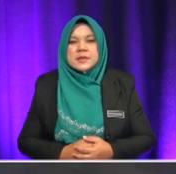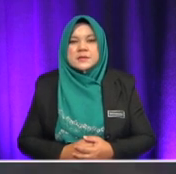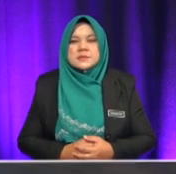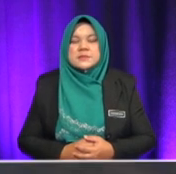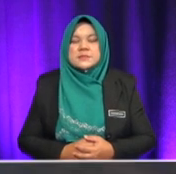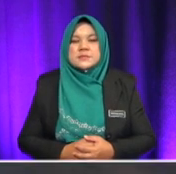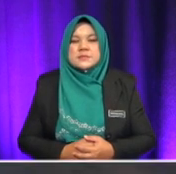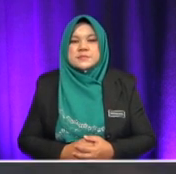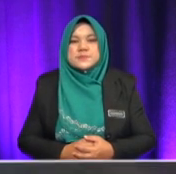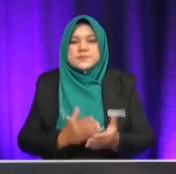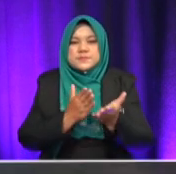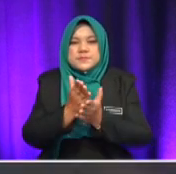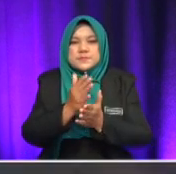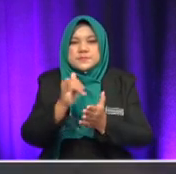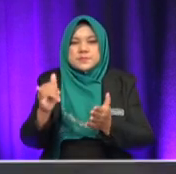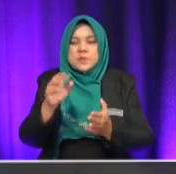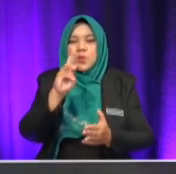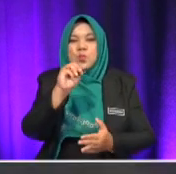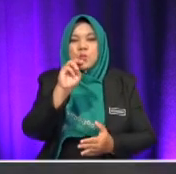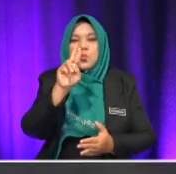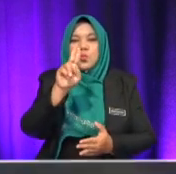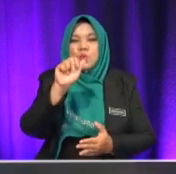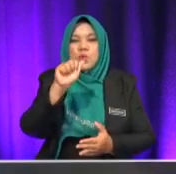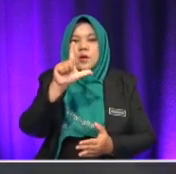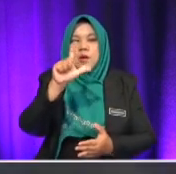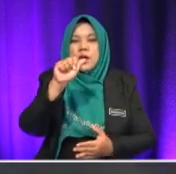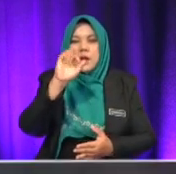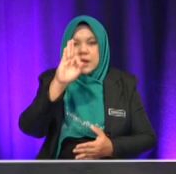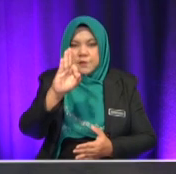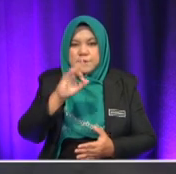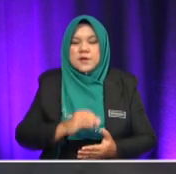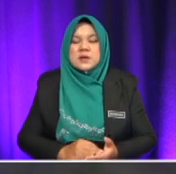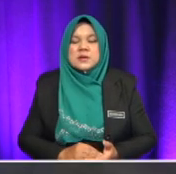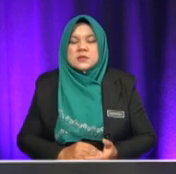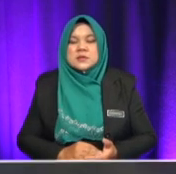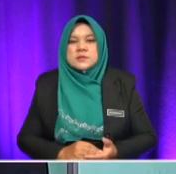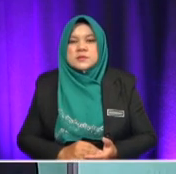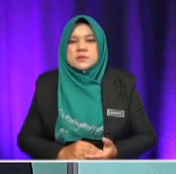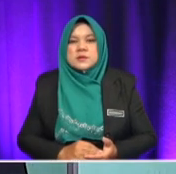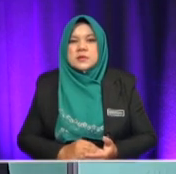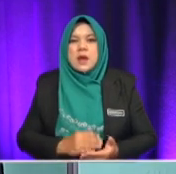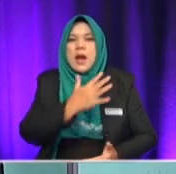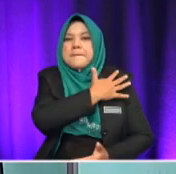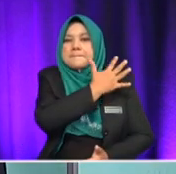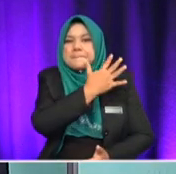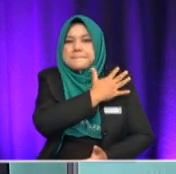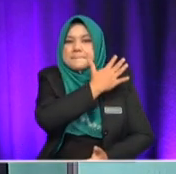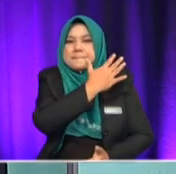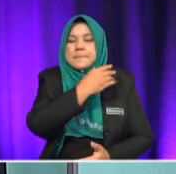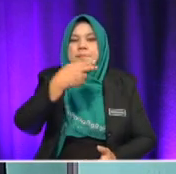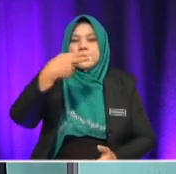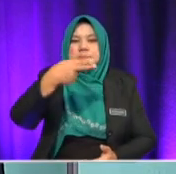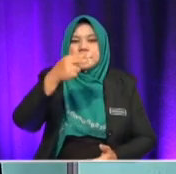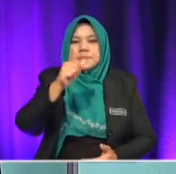Oke seterusnya mualaf ya mualaf yang seterusnya hamba bukan Tuhan hamba